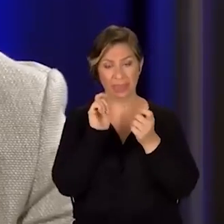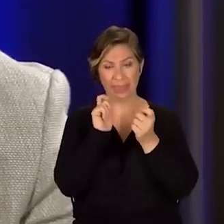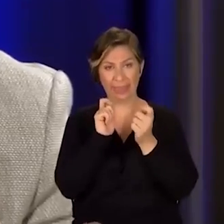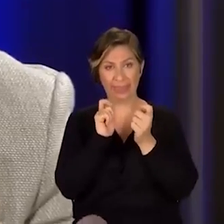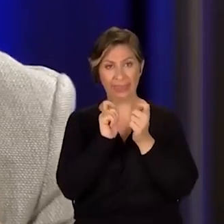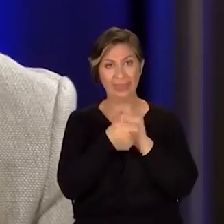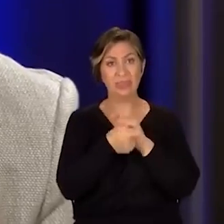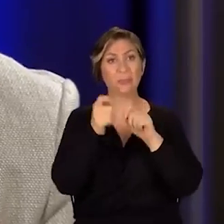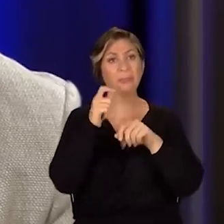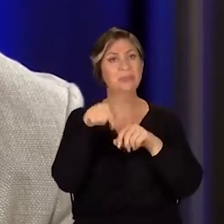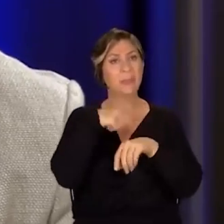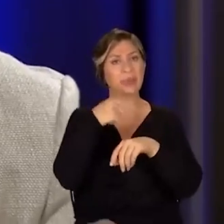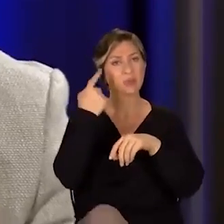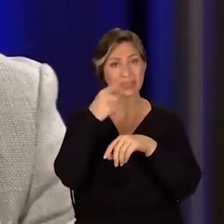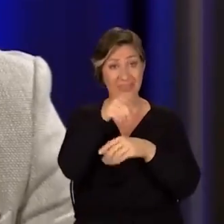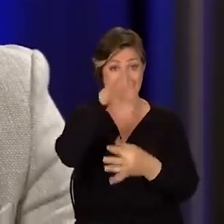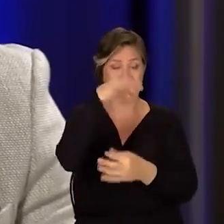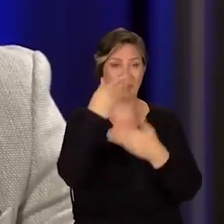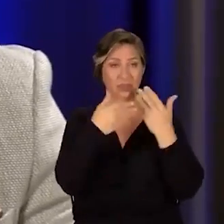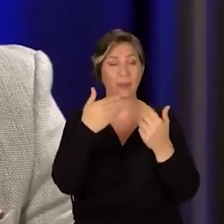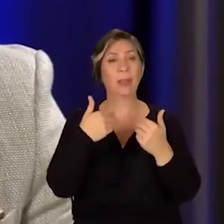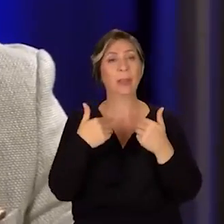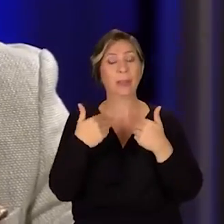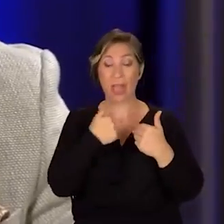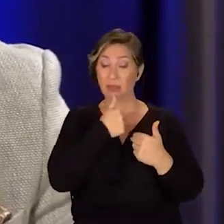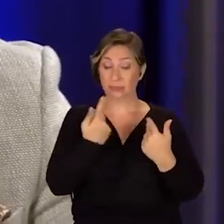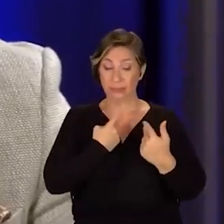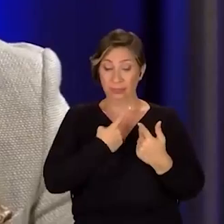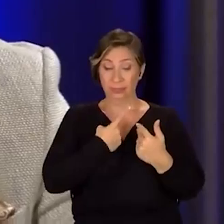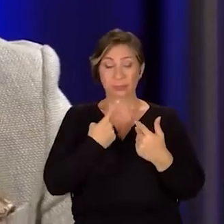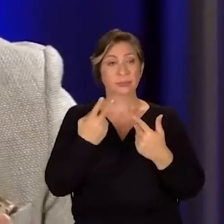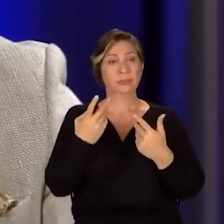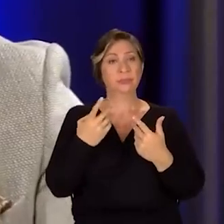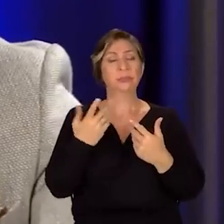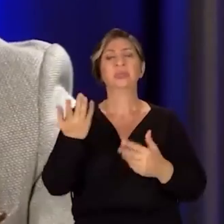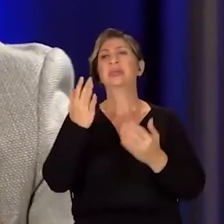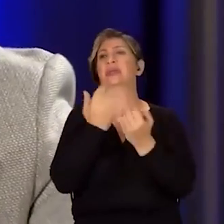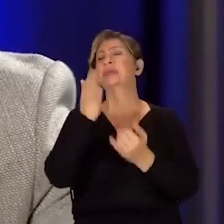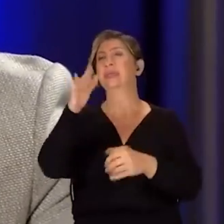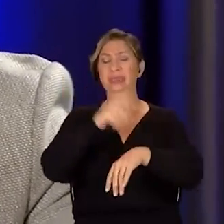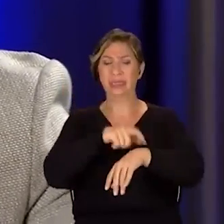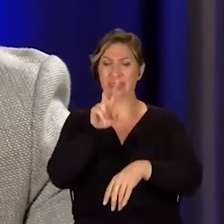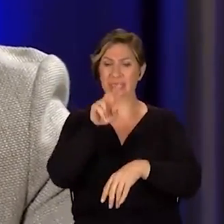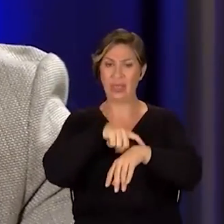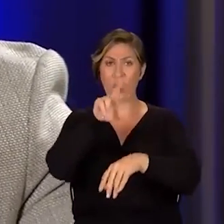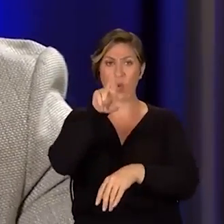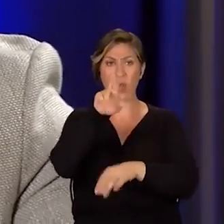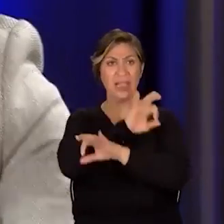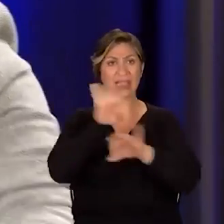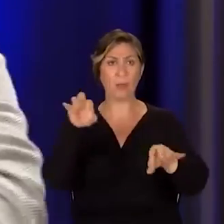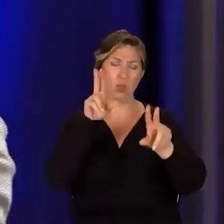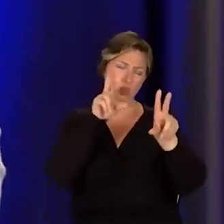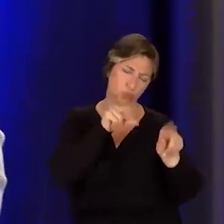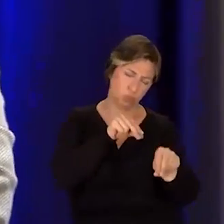düşünecek olursanız. Şimdi sizinkini de anlatacağım. Bizimkinde... Sıkıntı şu, diyorsun ki kardeşim saat 24'te uyuyacaksın,